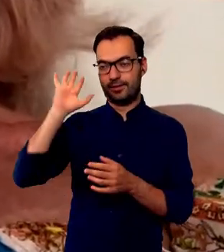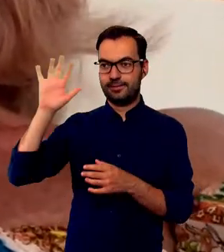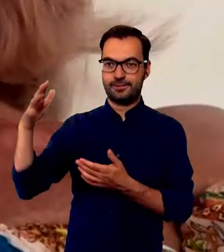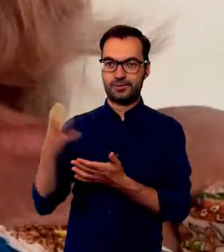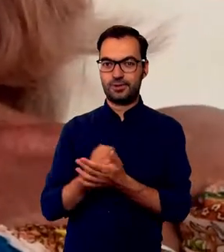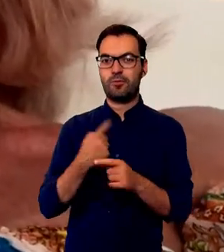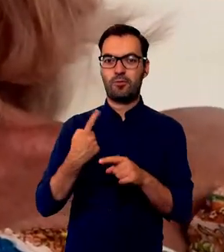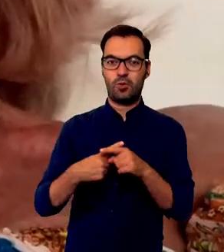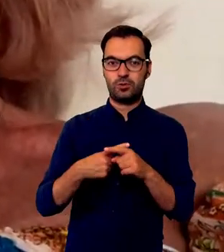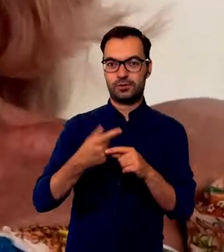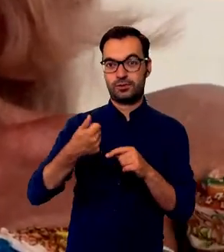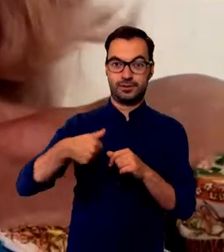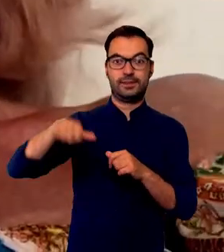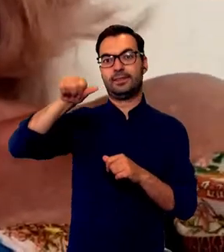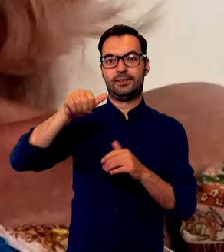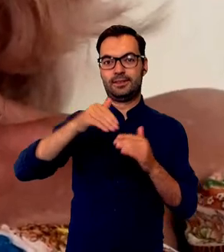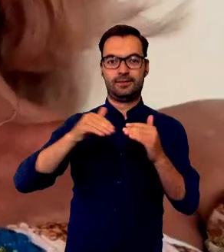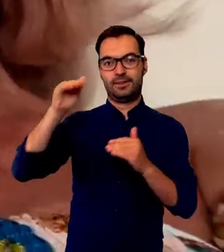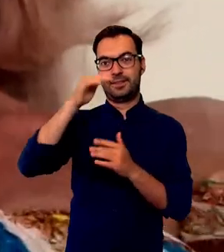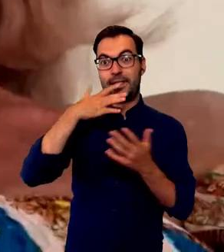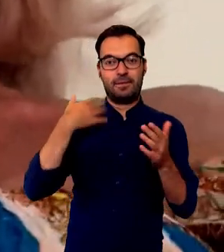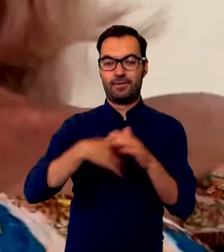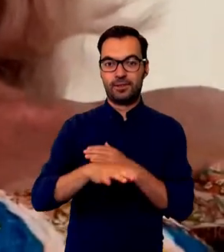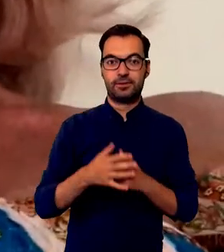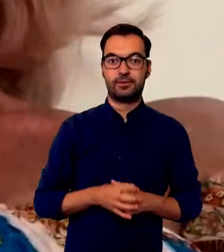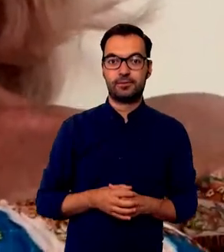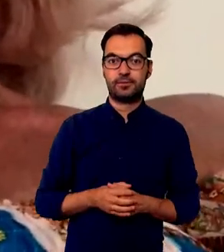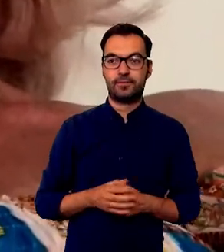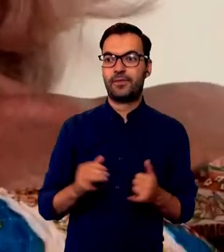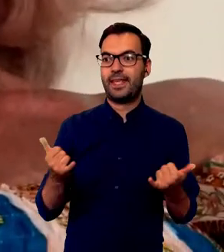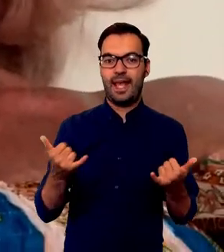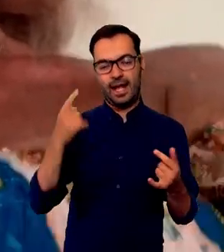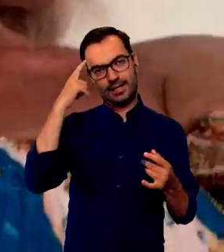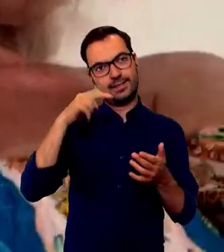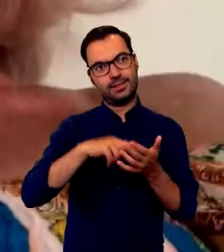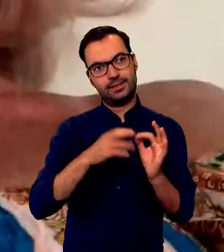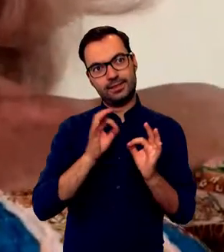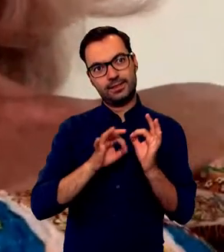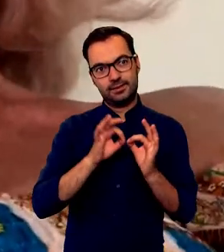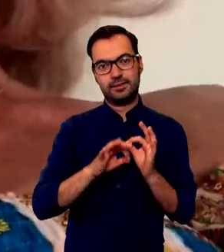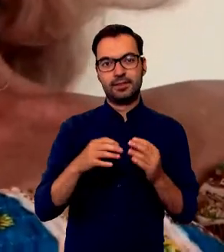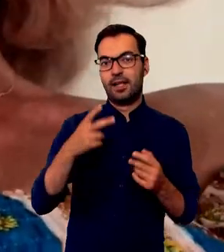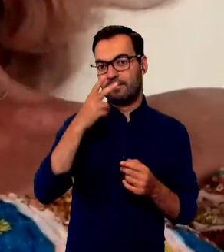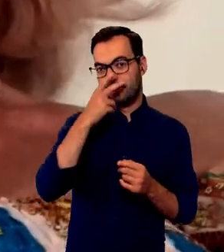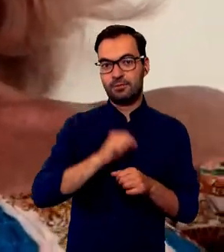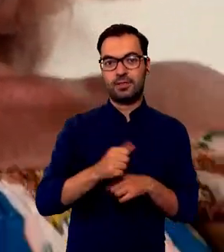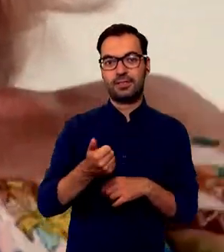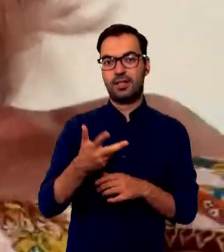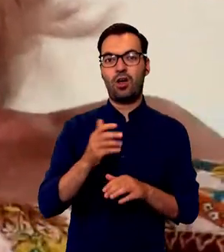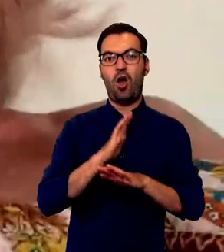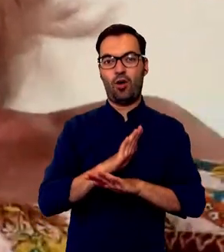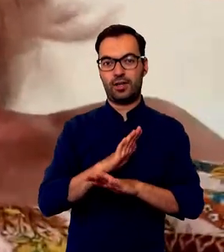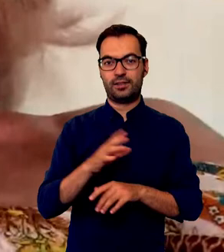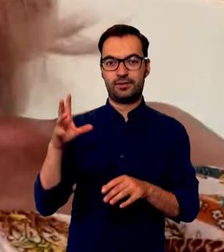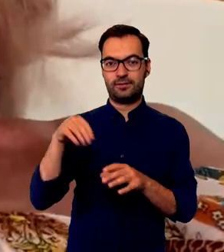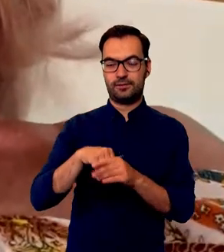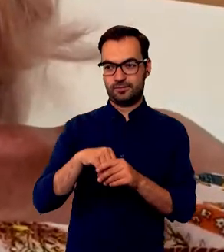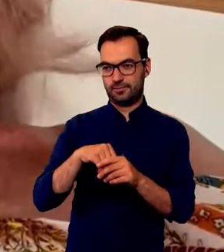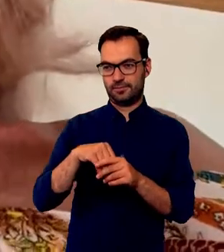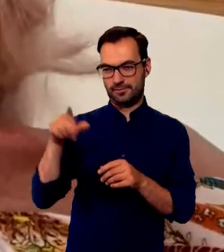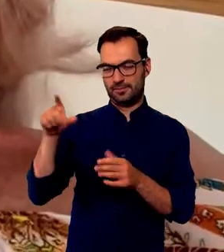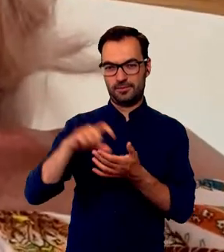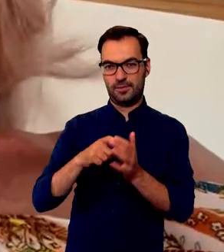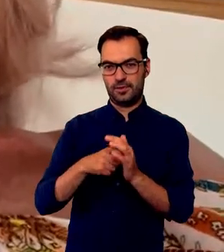pokoje plus na jakimś tam innym piętrze, no bo nie było wyjścia. No ale jak to zrobić logistycznie? No ale widzimy, że stoi kilku ochroniarzy wśród tych